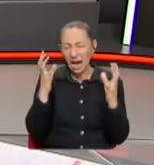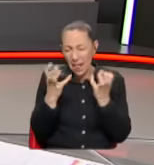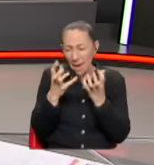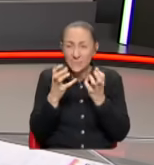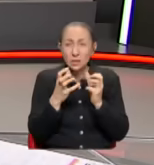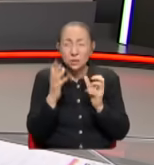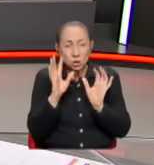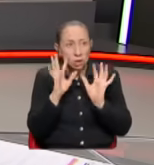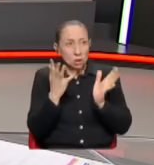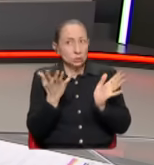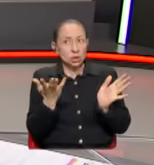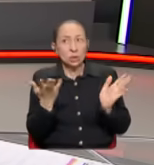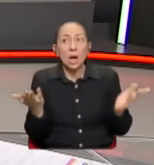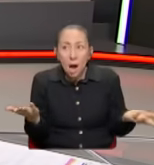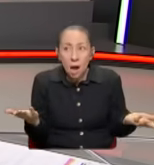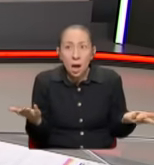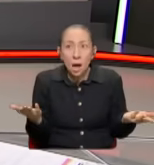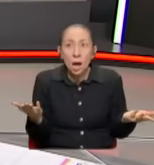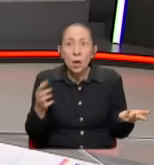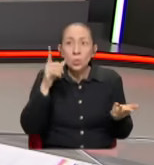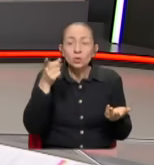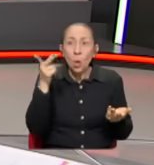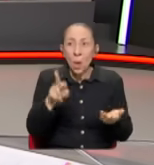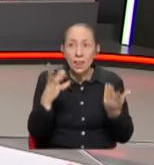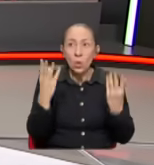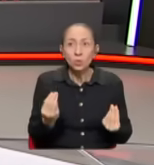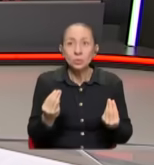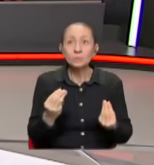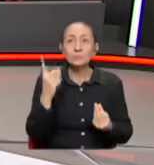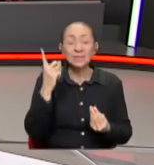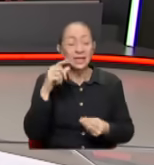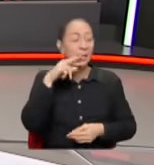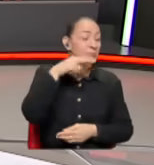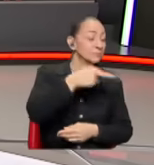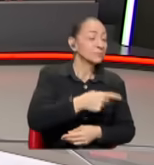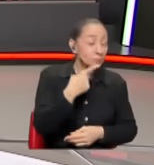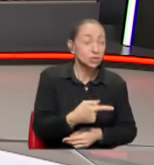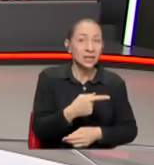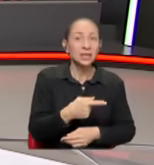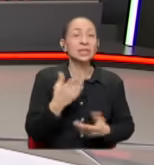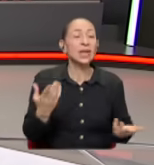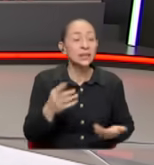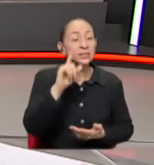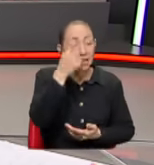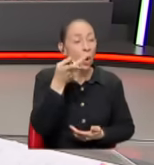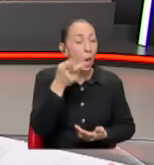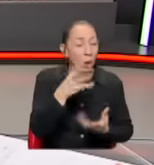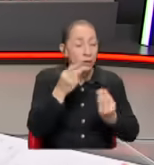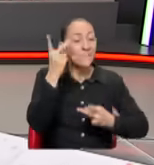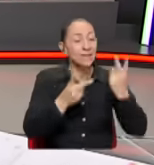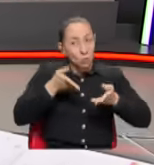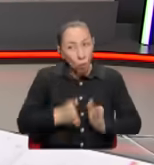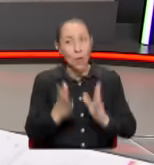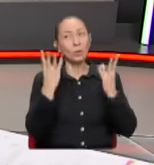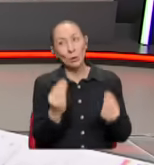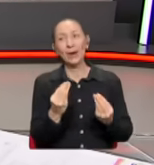filan. Dehşete düşmüş. Demiş ki ya burada ölenler olur. Birisi de içeriden seslenmiş. Ya sadece ölen olsaydı, bazen doğan